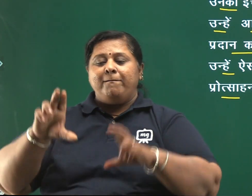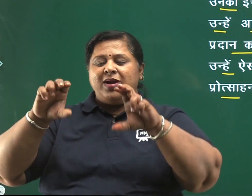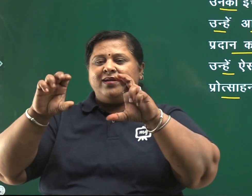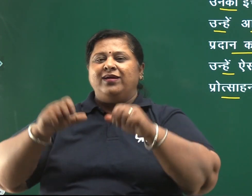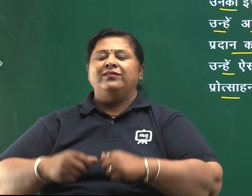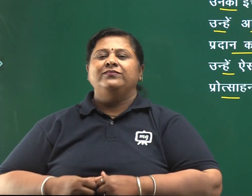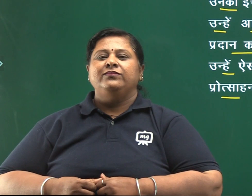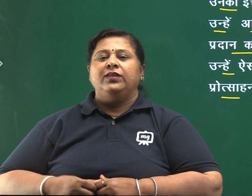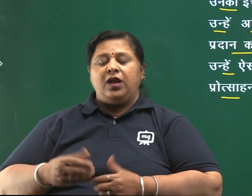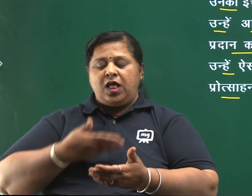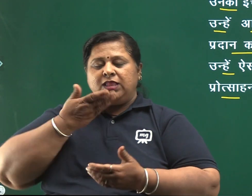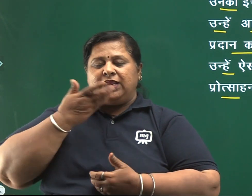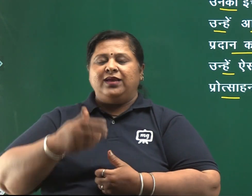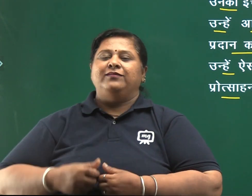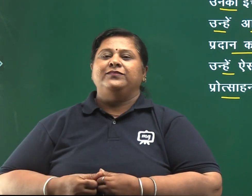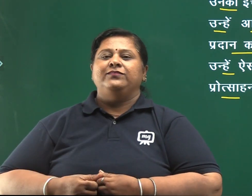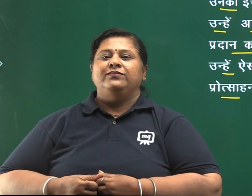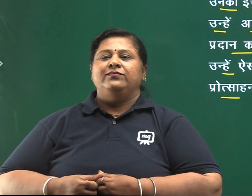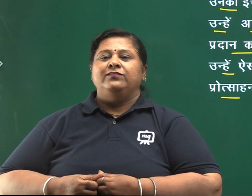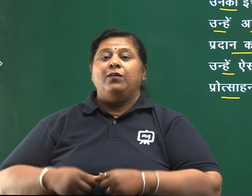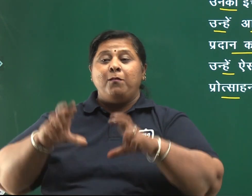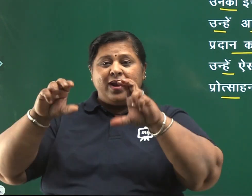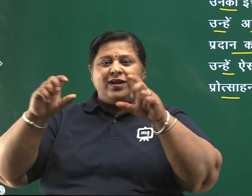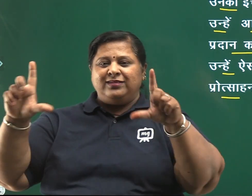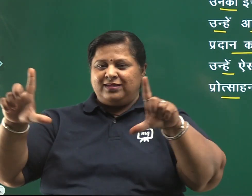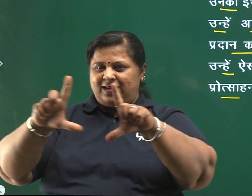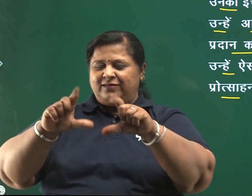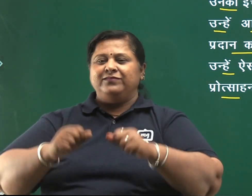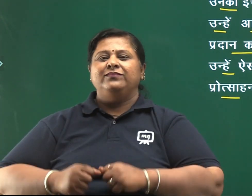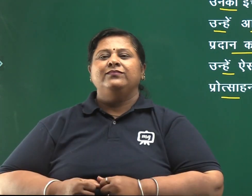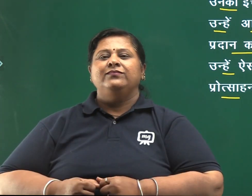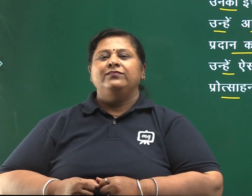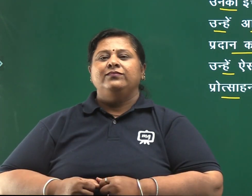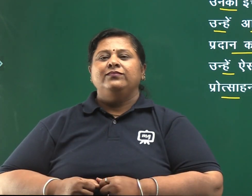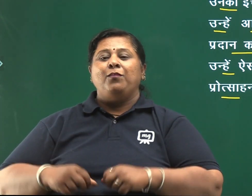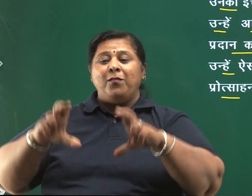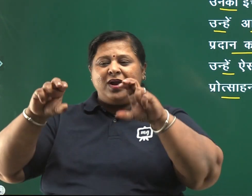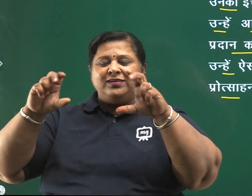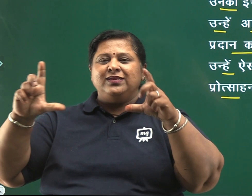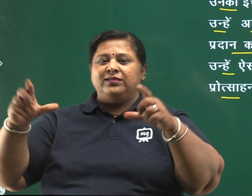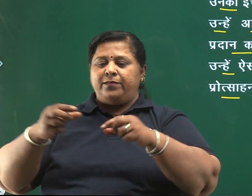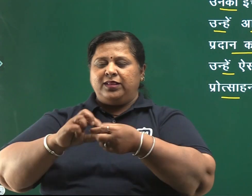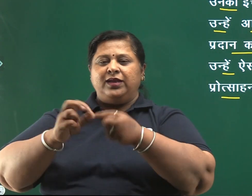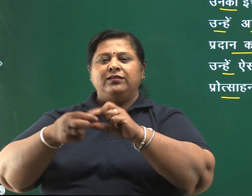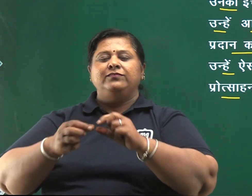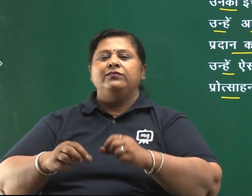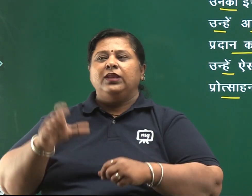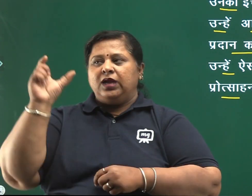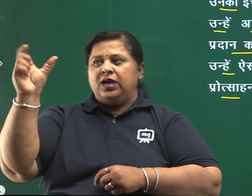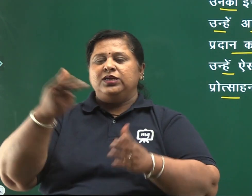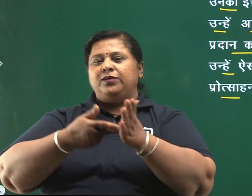का अध्ययन किया। पाठ का सार, पाठ से संबंधित